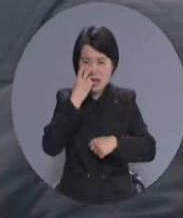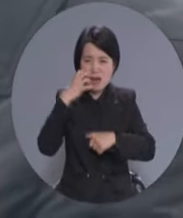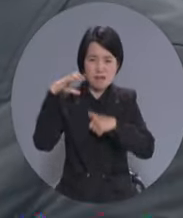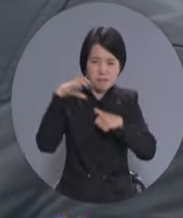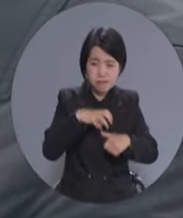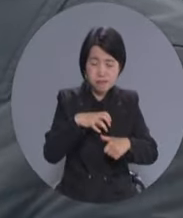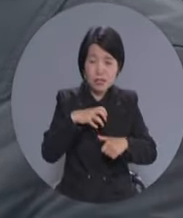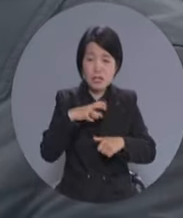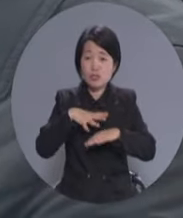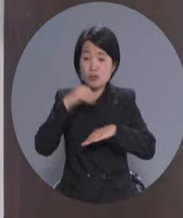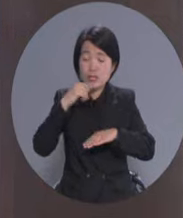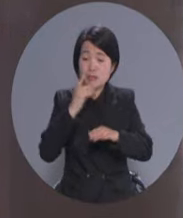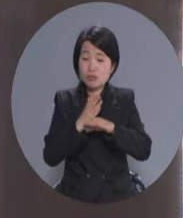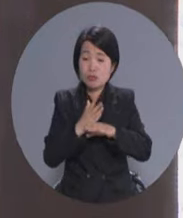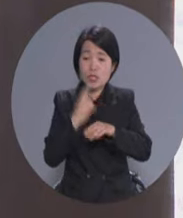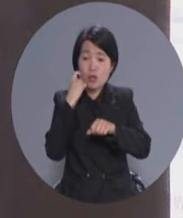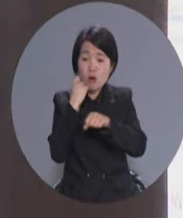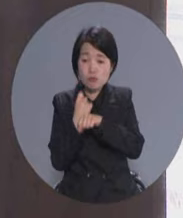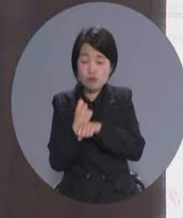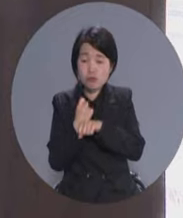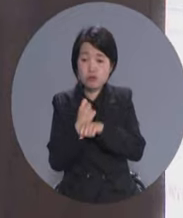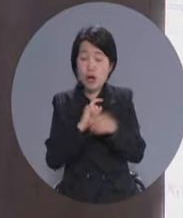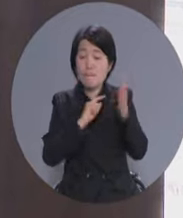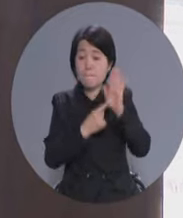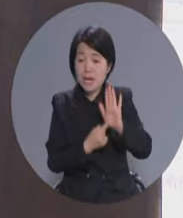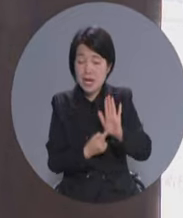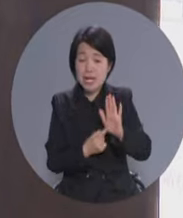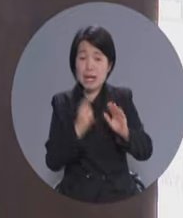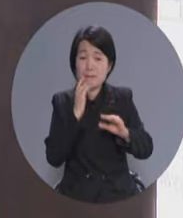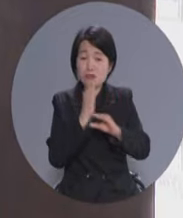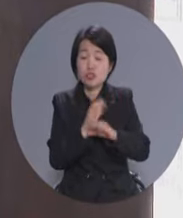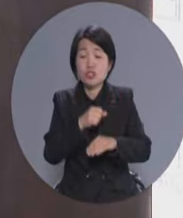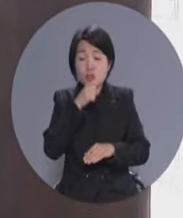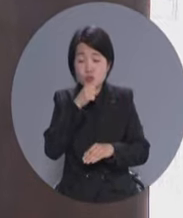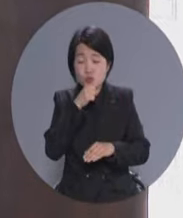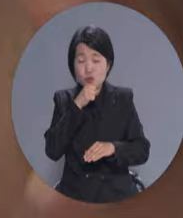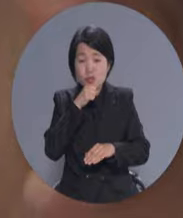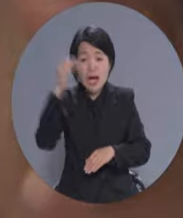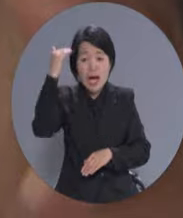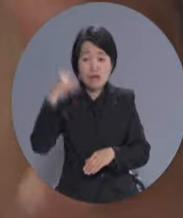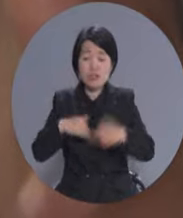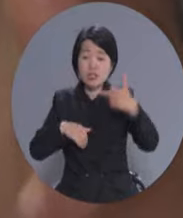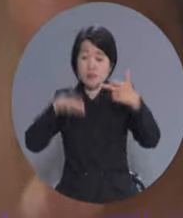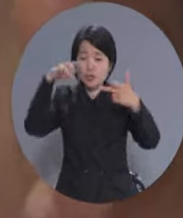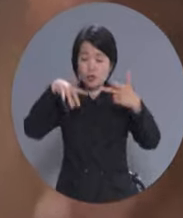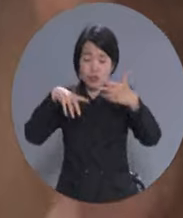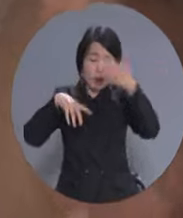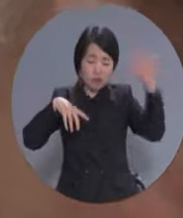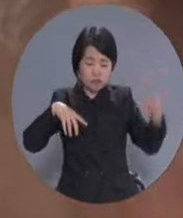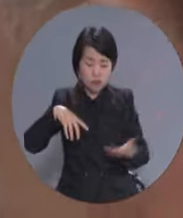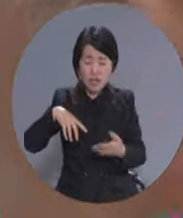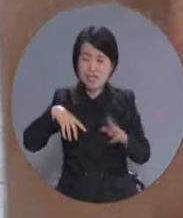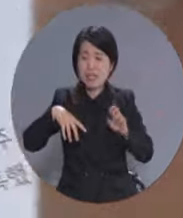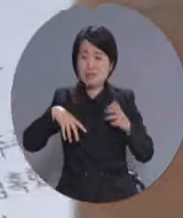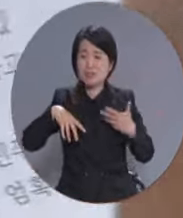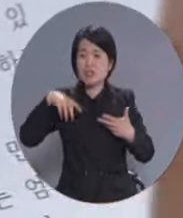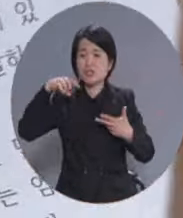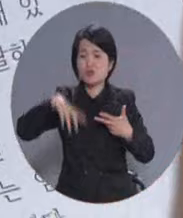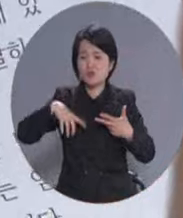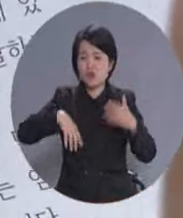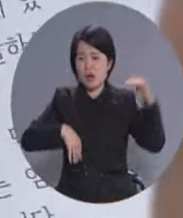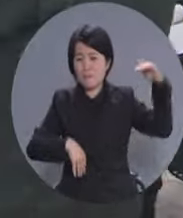스주 연 한 자주를면 17위에서 47위로 추락했다는